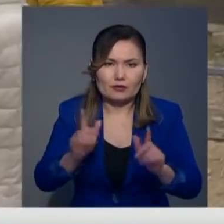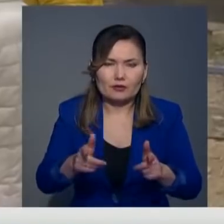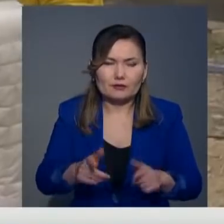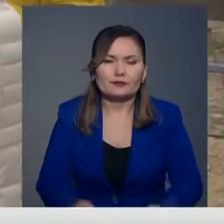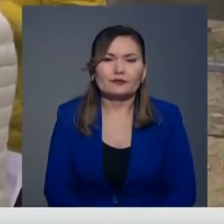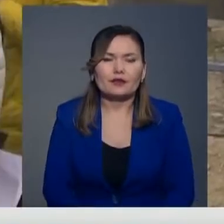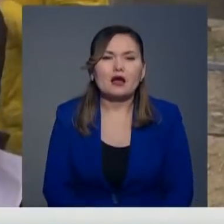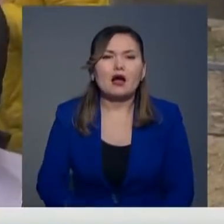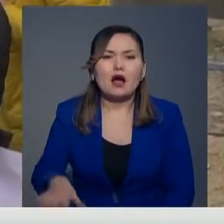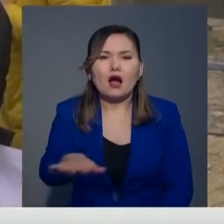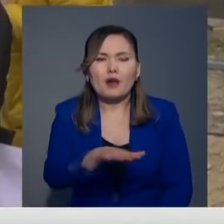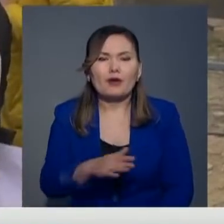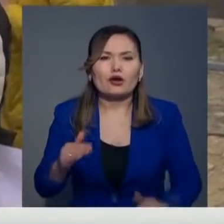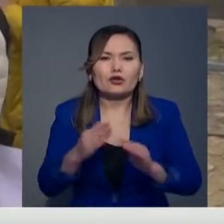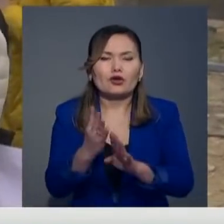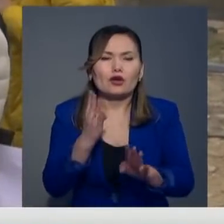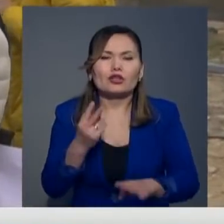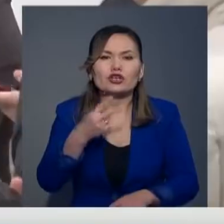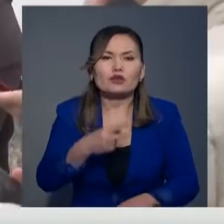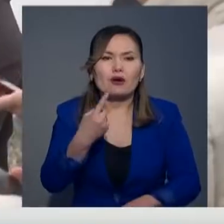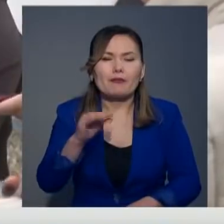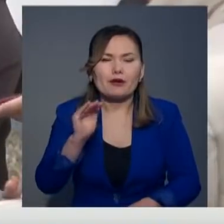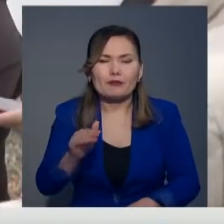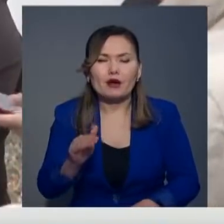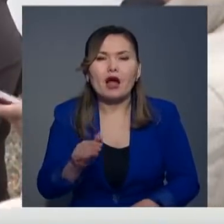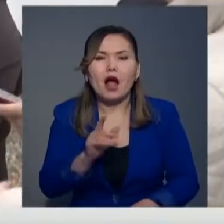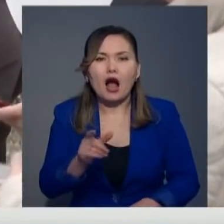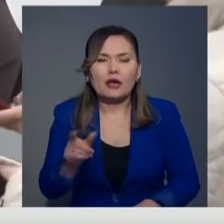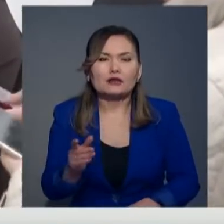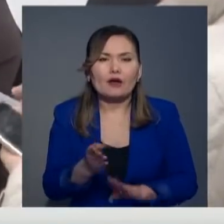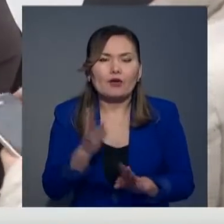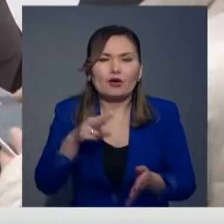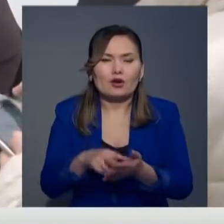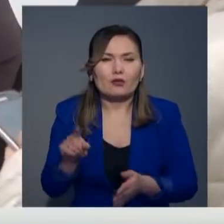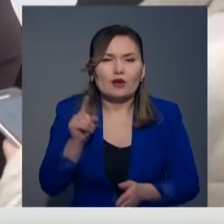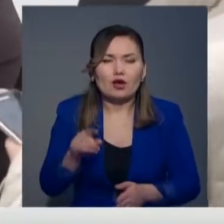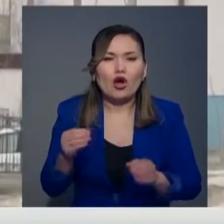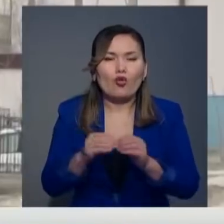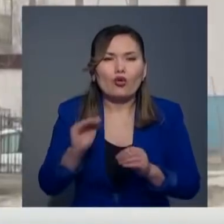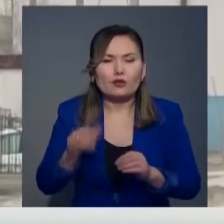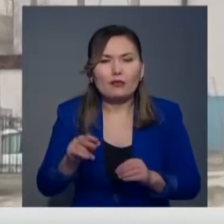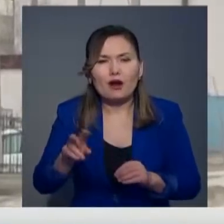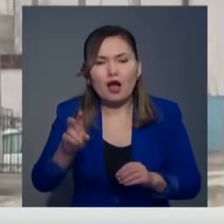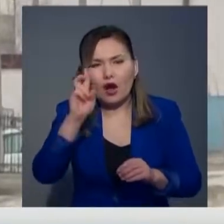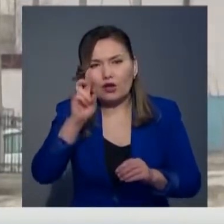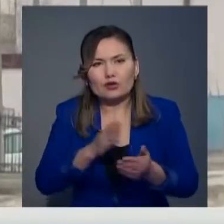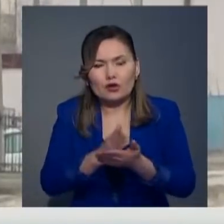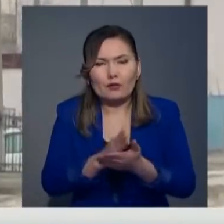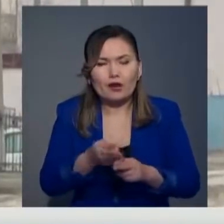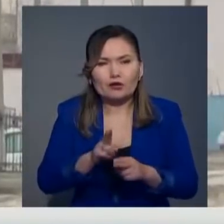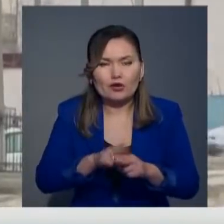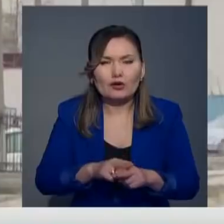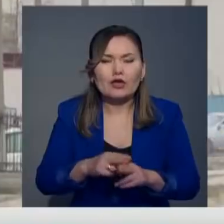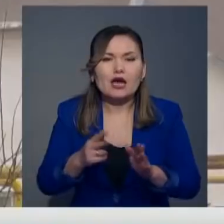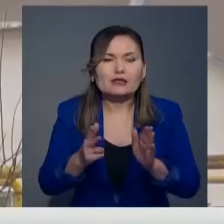алдық. Аймақта үй кезегінде 21 мыңдай адам бар екен. 10 мыңға жуығы бюджет қызметкерлері, 8 мыңдай әлеуметтік аз